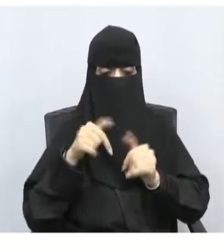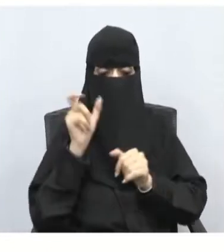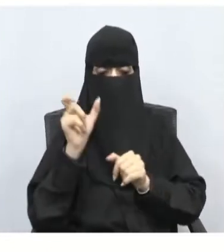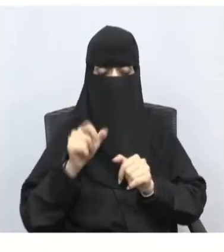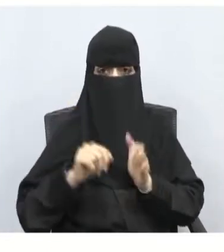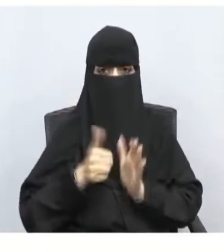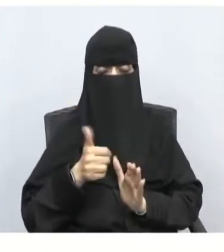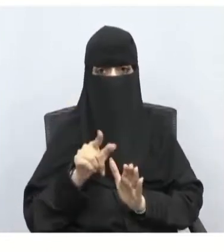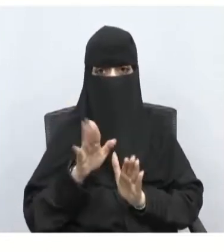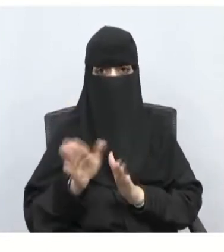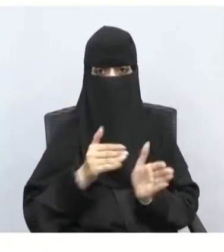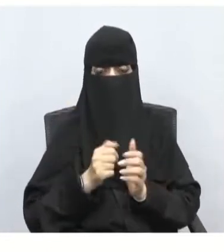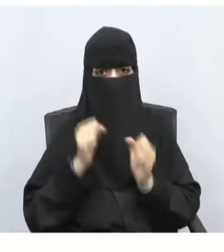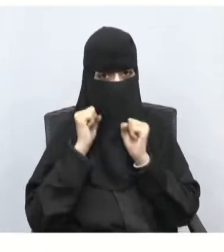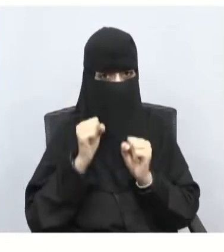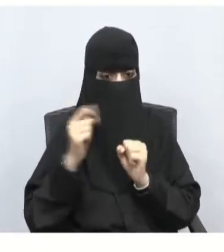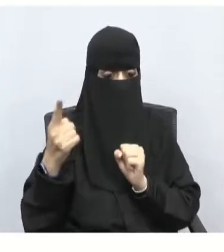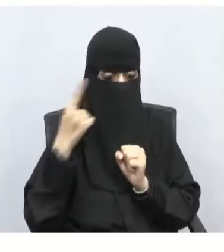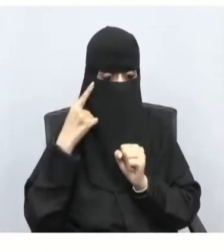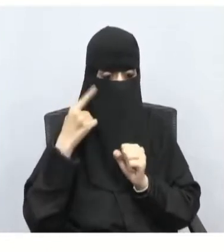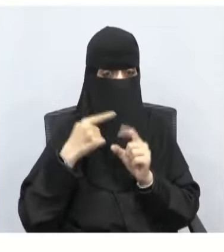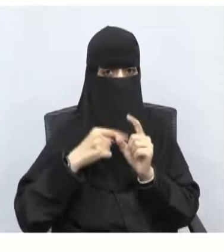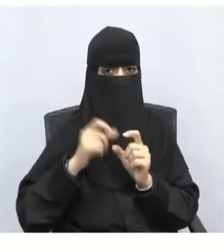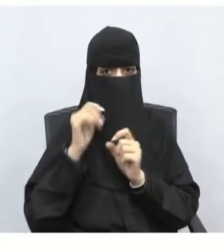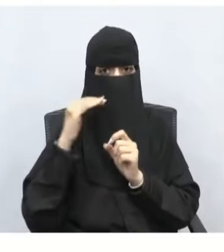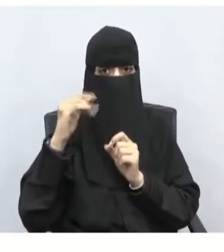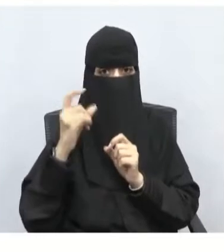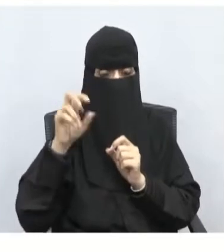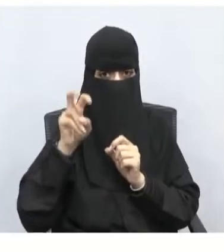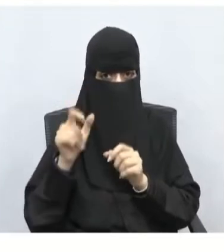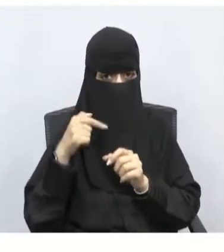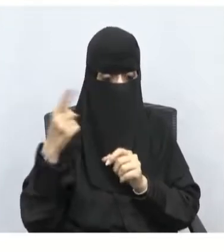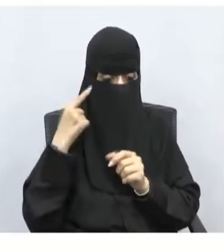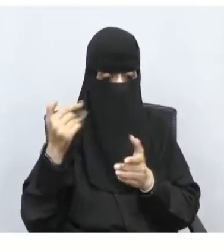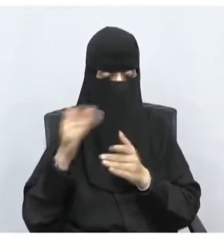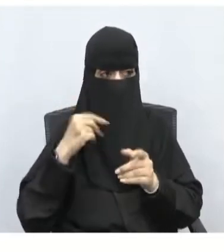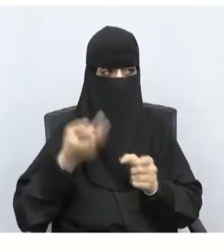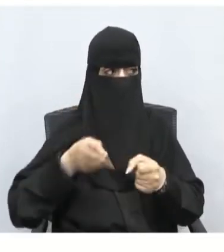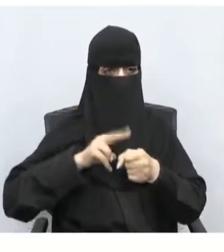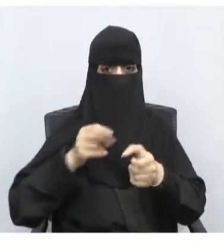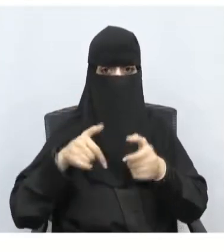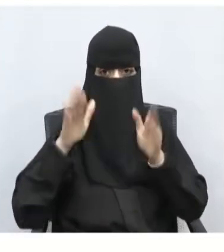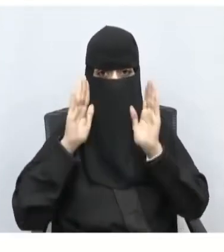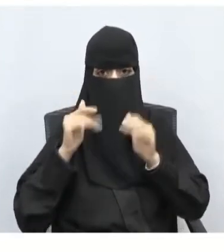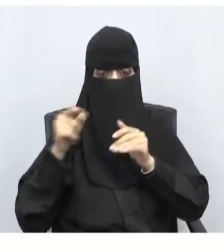المفردات الجديدة: شدة الصوت، حدة الصوت، وتكرار الصدى.